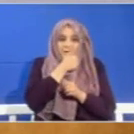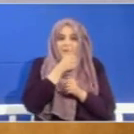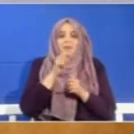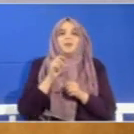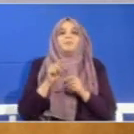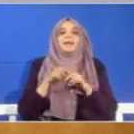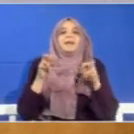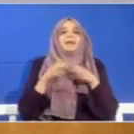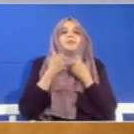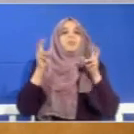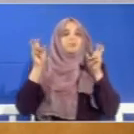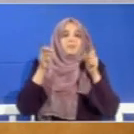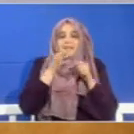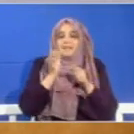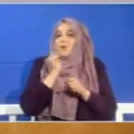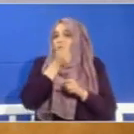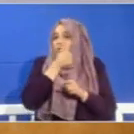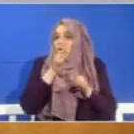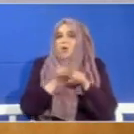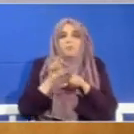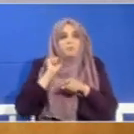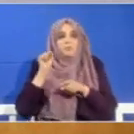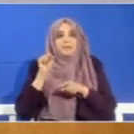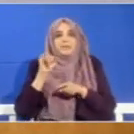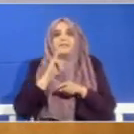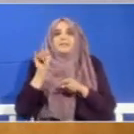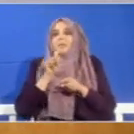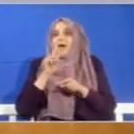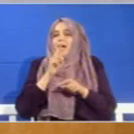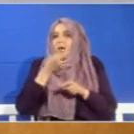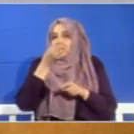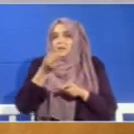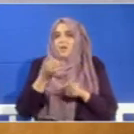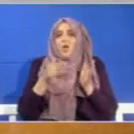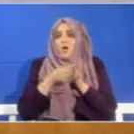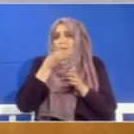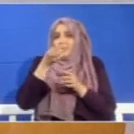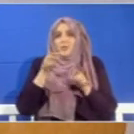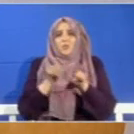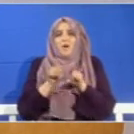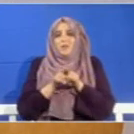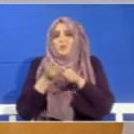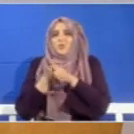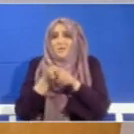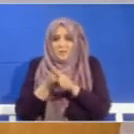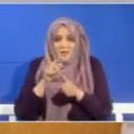المثل سرك أسيرك ما لم تبح به فإن بحت به سرت أسيرا له.